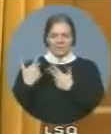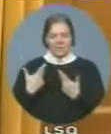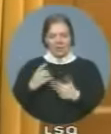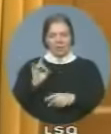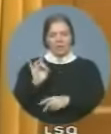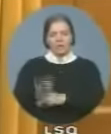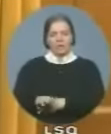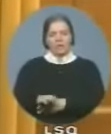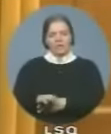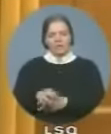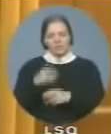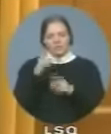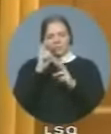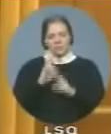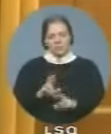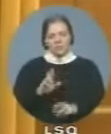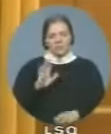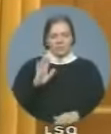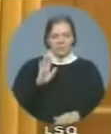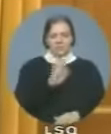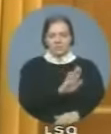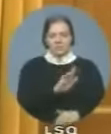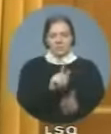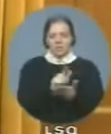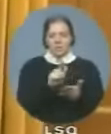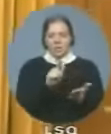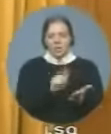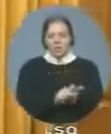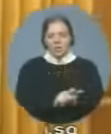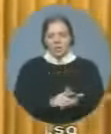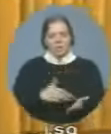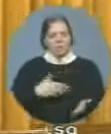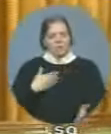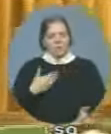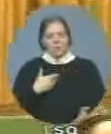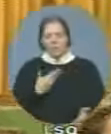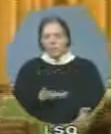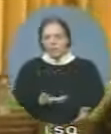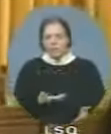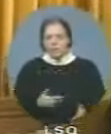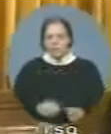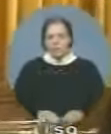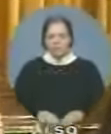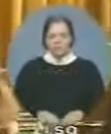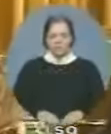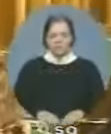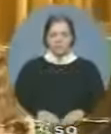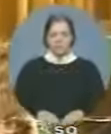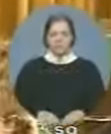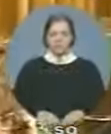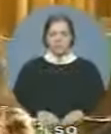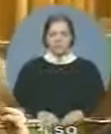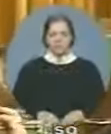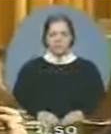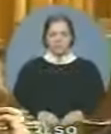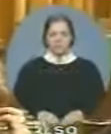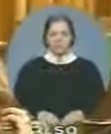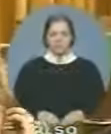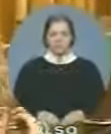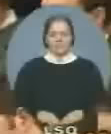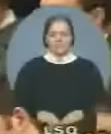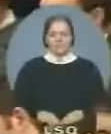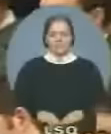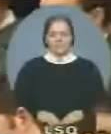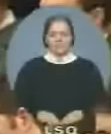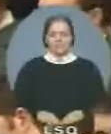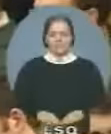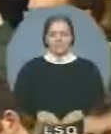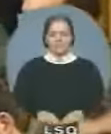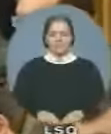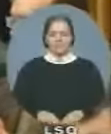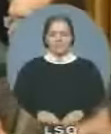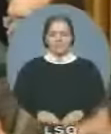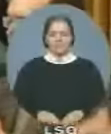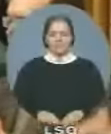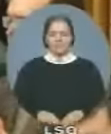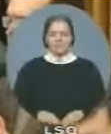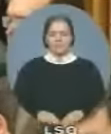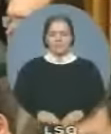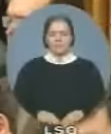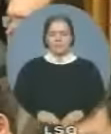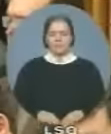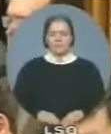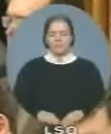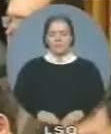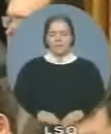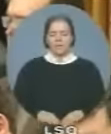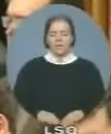respecter sa propre loi ? Honorable leader du gouvernement à la Chambre. You know, the Liberal Party has been